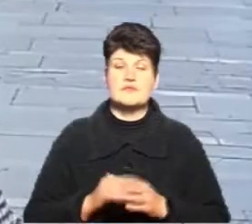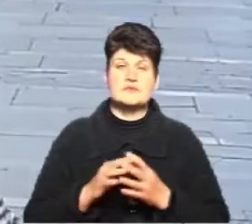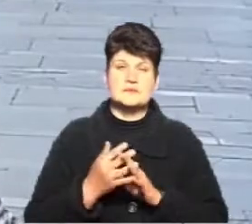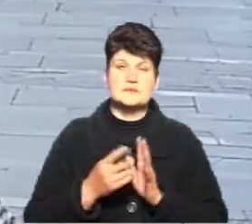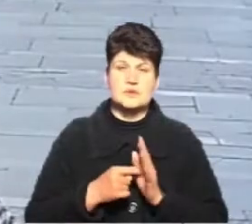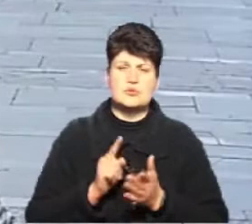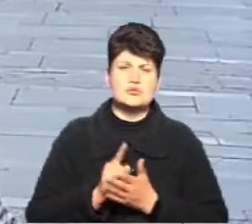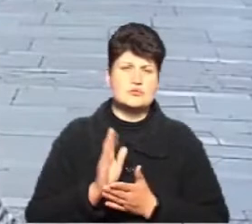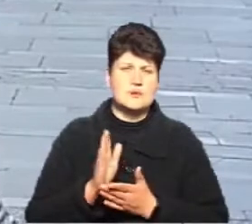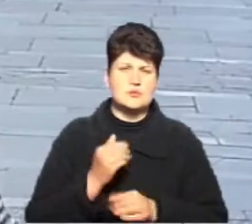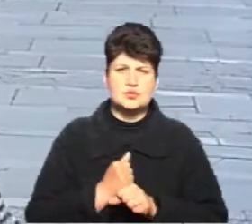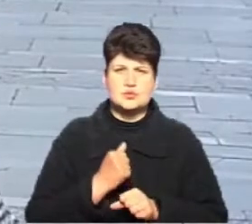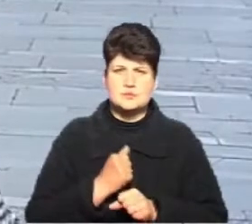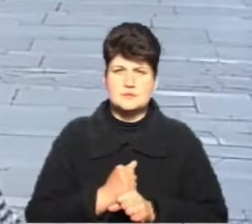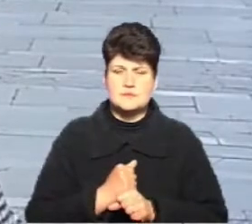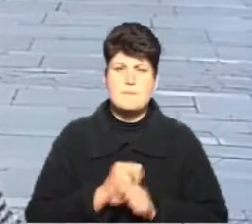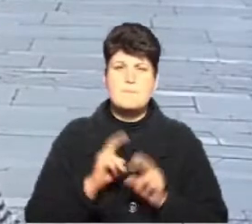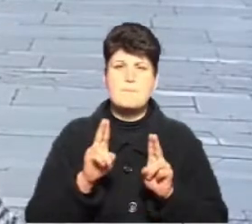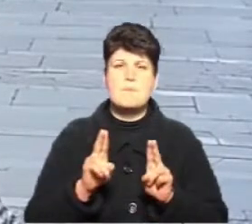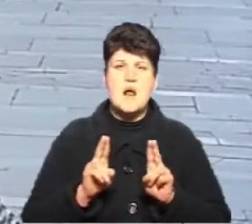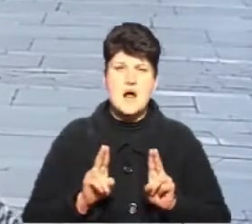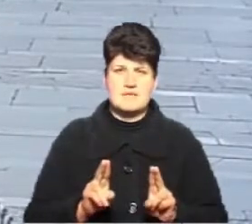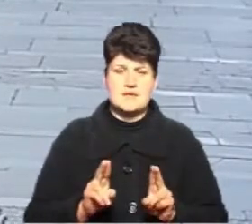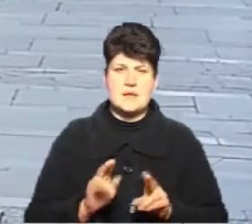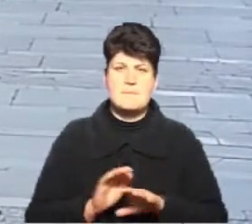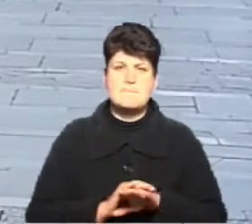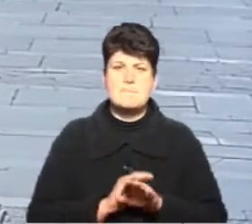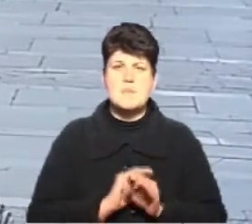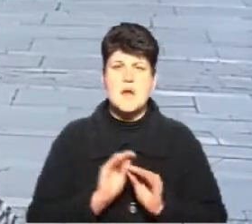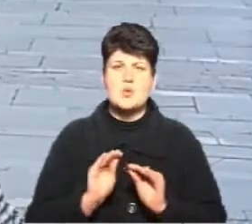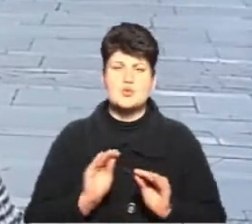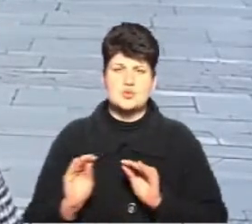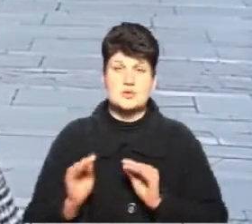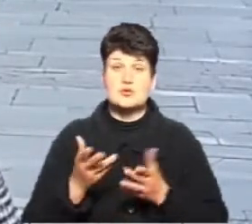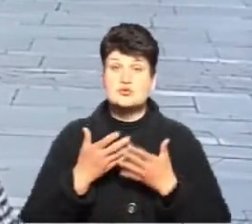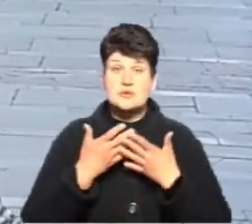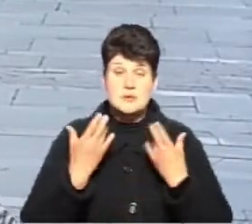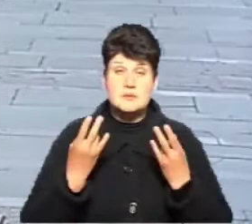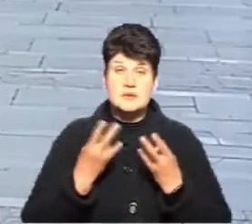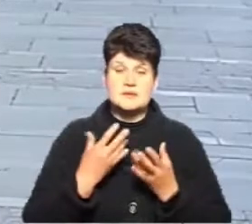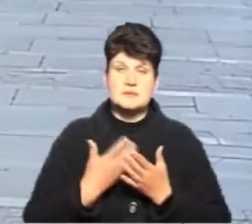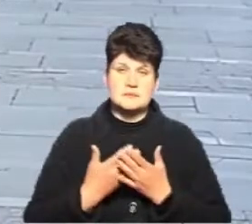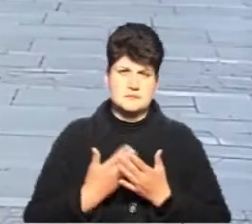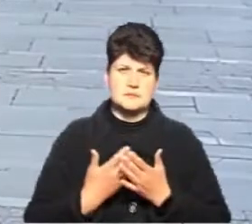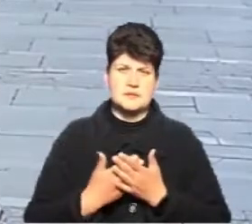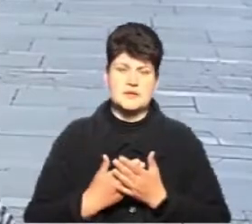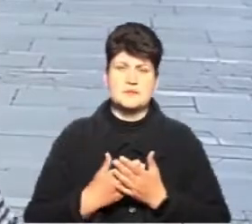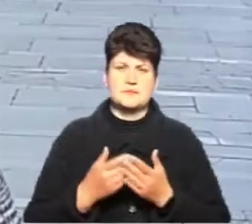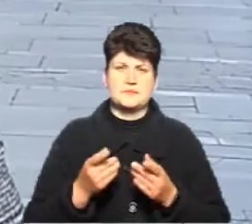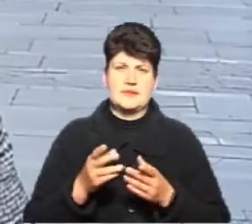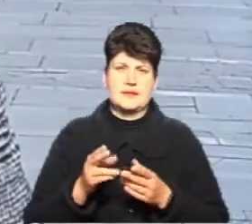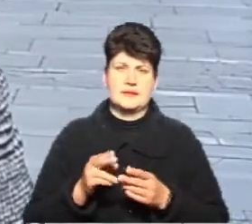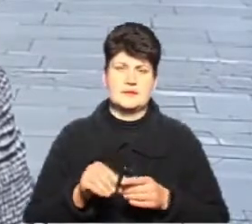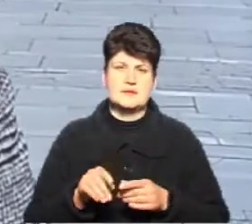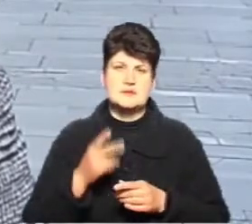розроблені правила благоустрою. Якщо їх нема, діють типові правила благоустрою, які пов'язані з